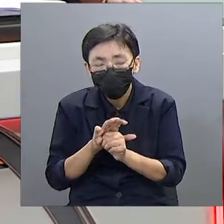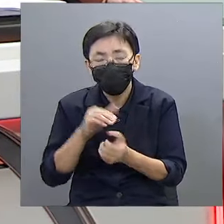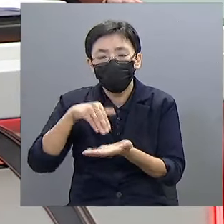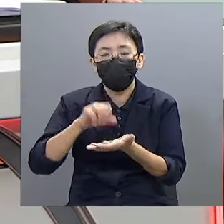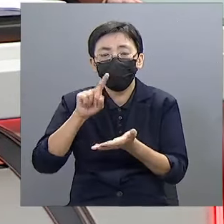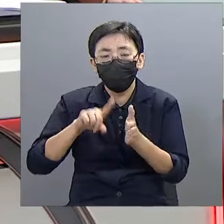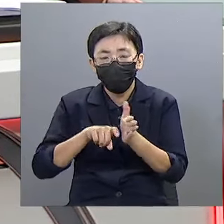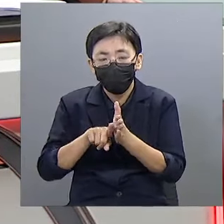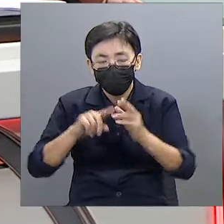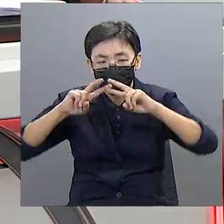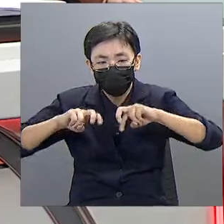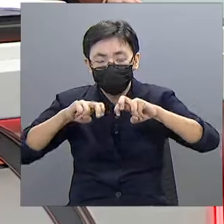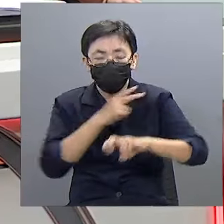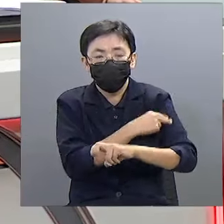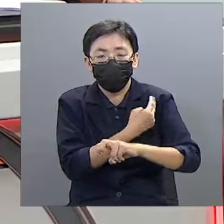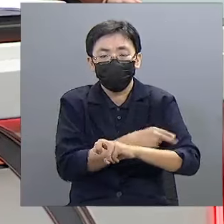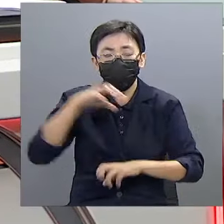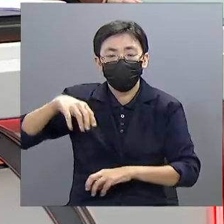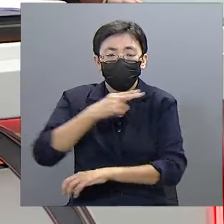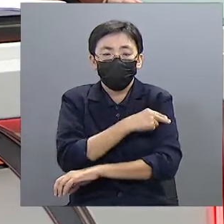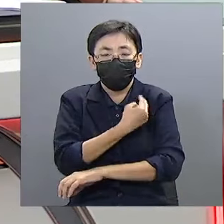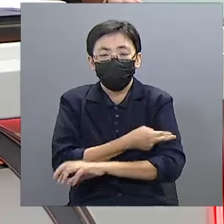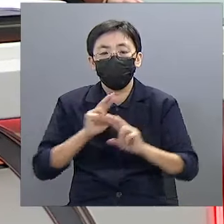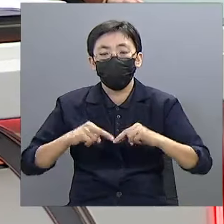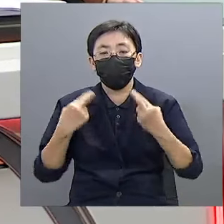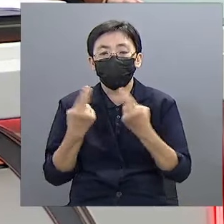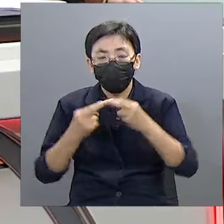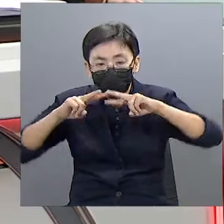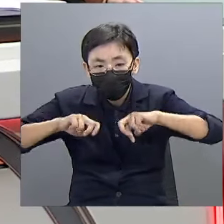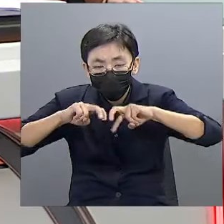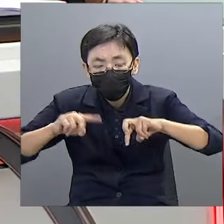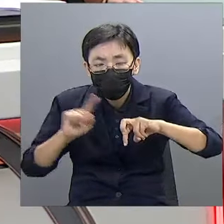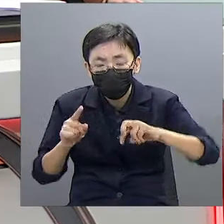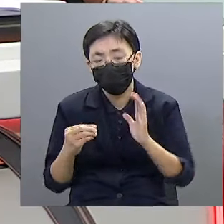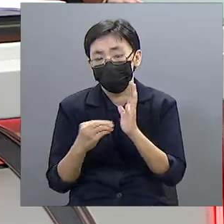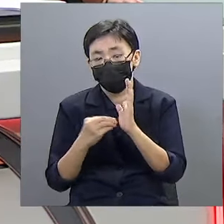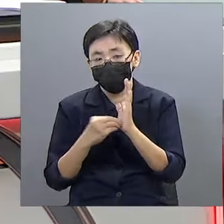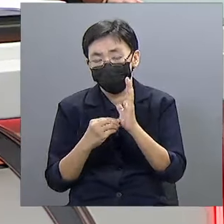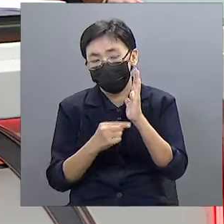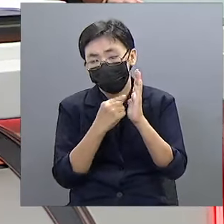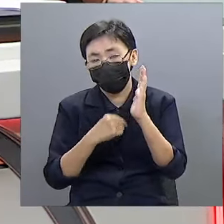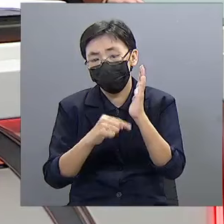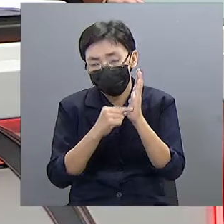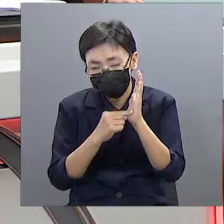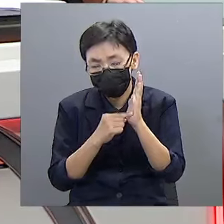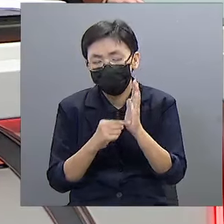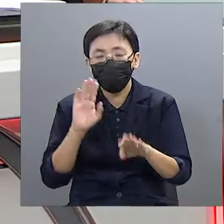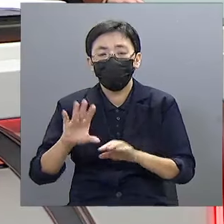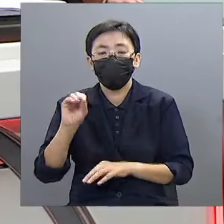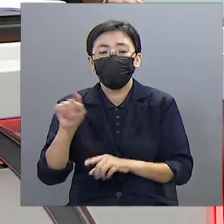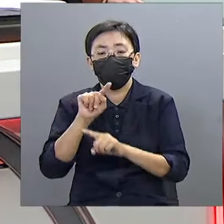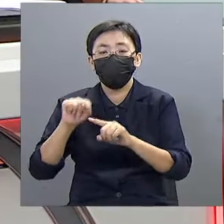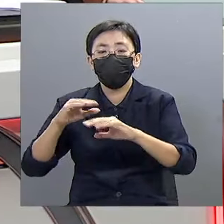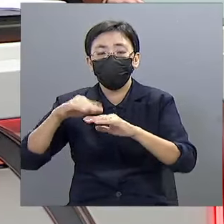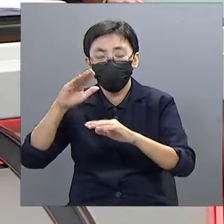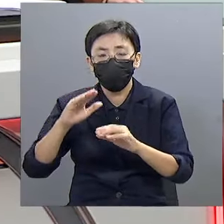แพทย์คณะทยาศาสตร์โรงพยาบาลรามาธิบดีบอกว่าในพื้นที่กรุงเทพปริมณฑลค่ะเกินครึ่งเป็นอม e-conสายพันธุ์